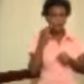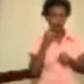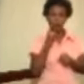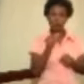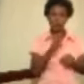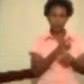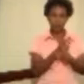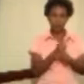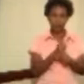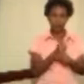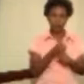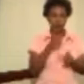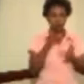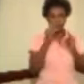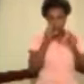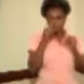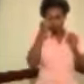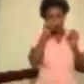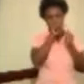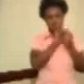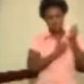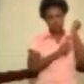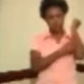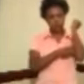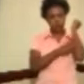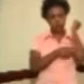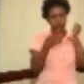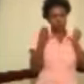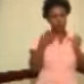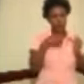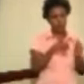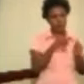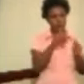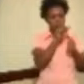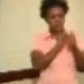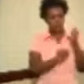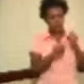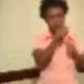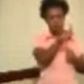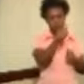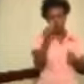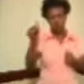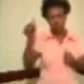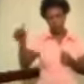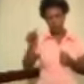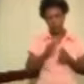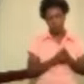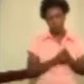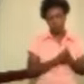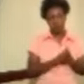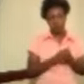de décentralisation, on a souhaité que, yon nan nous, séparément nous